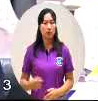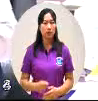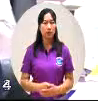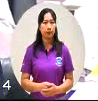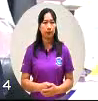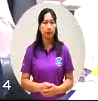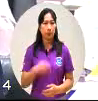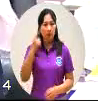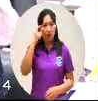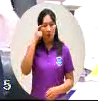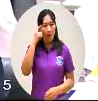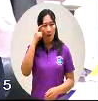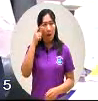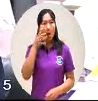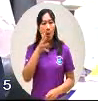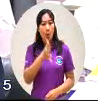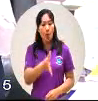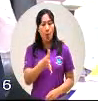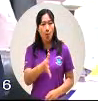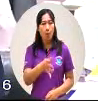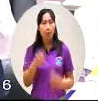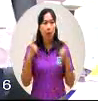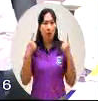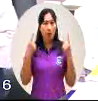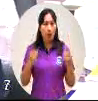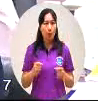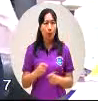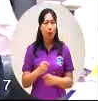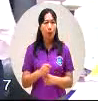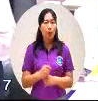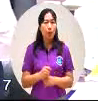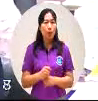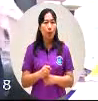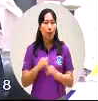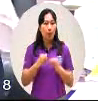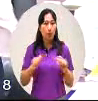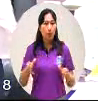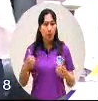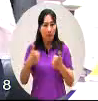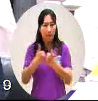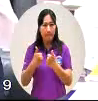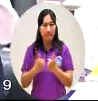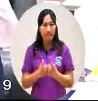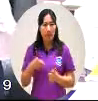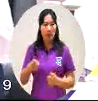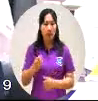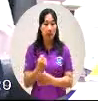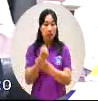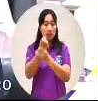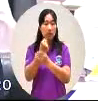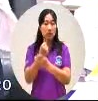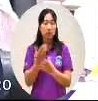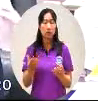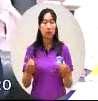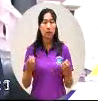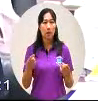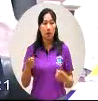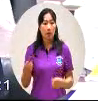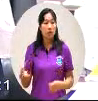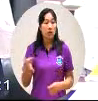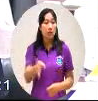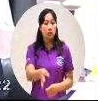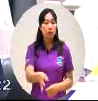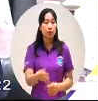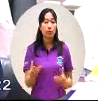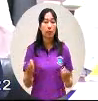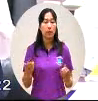我想问一下，既然说圆明会不支持、不付钱，那么你们在我们高